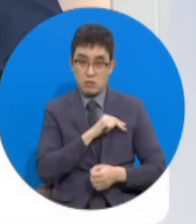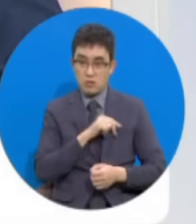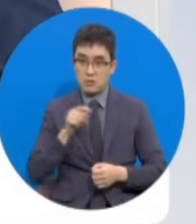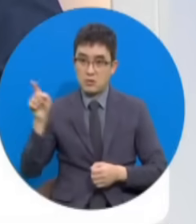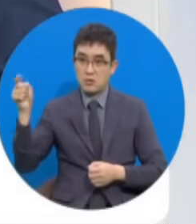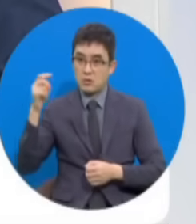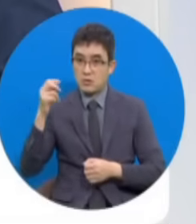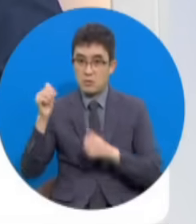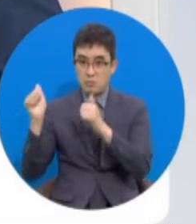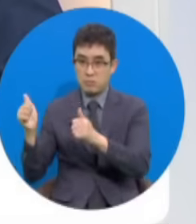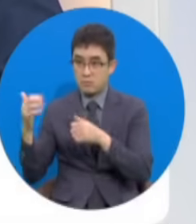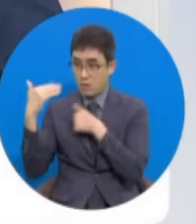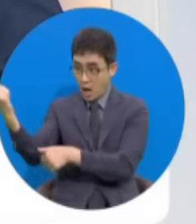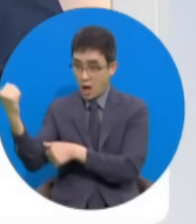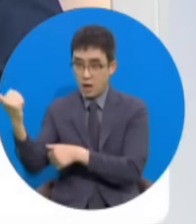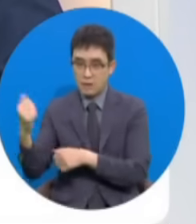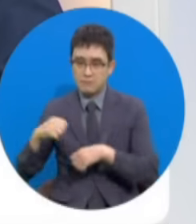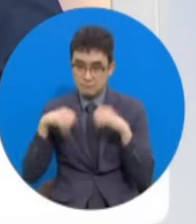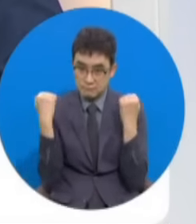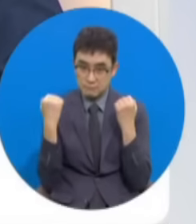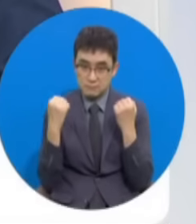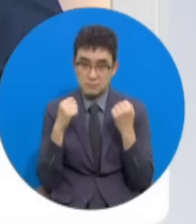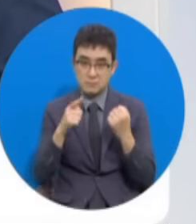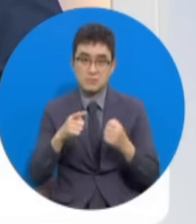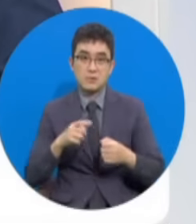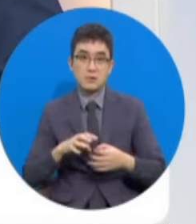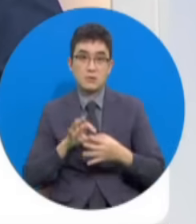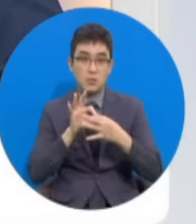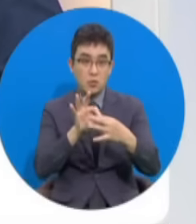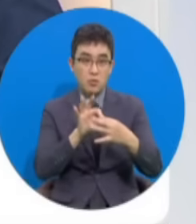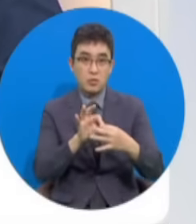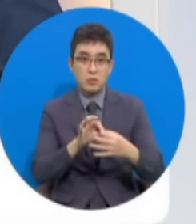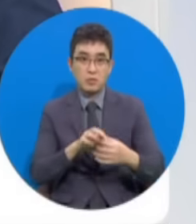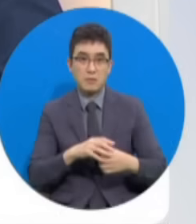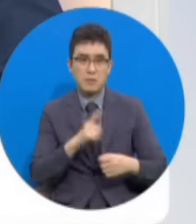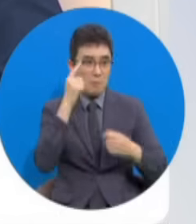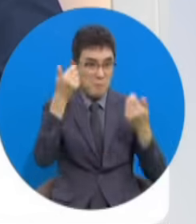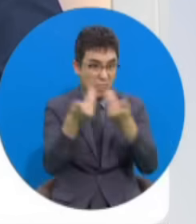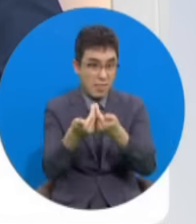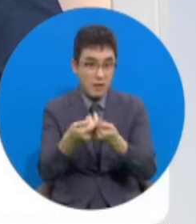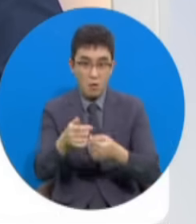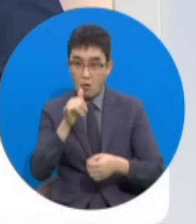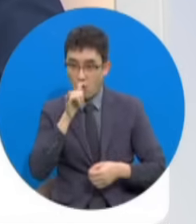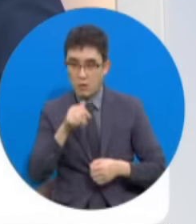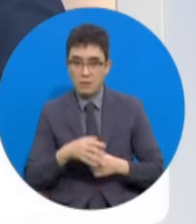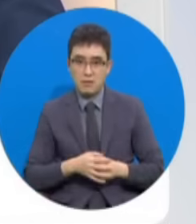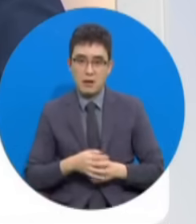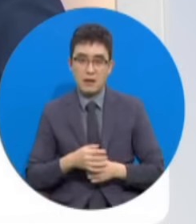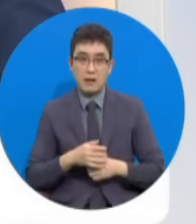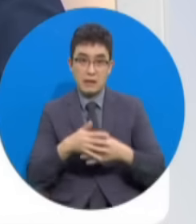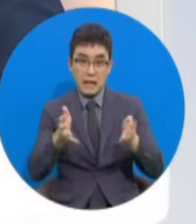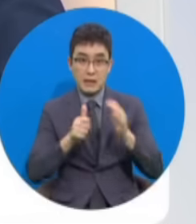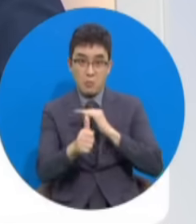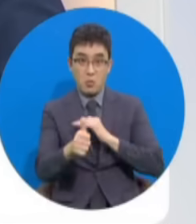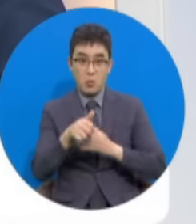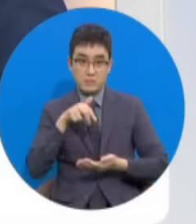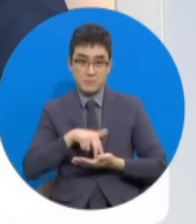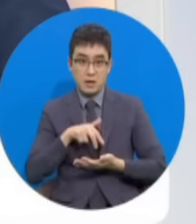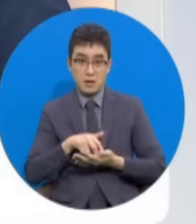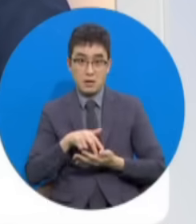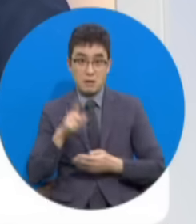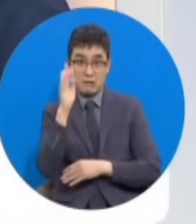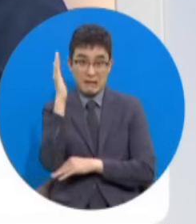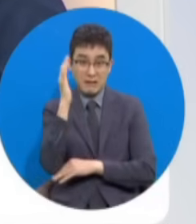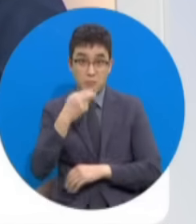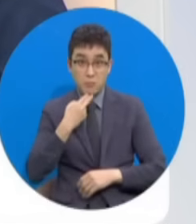혹은 불체포특권 포기 못합니다라는 반대 의견이 나왔을 때 당대표로서 이건 포기하는 게 맞겠다라는 어떠한 얘기도 안 했다는 거죠.